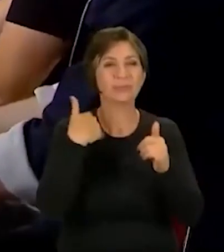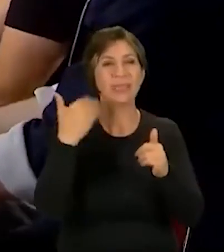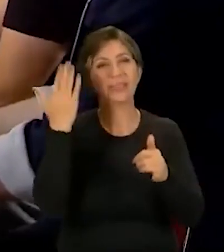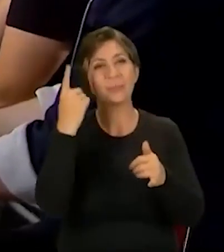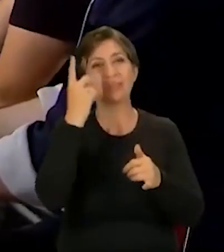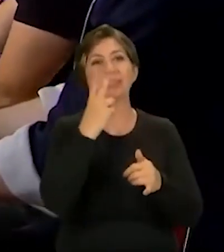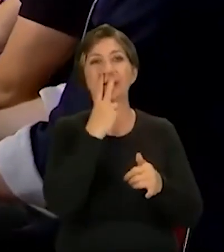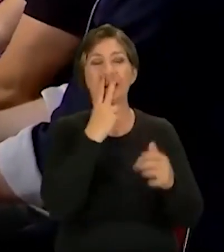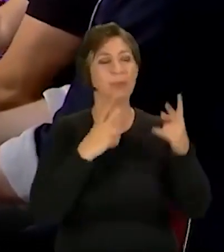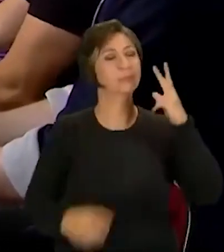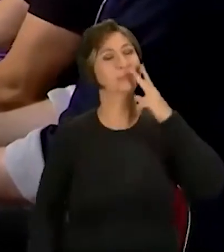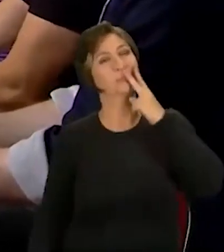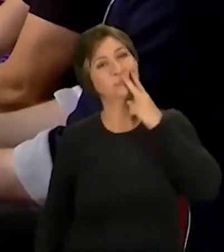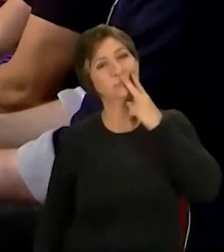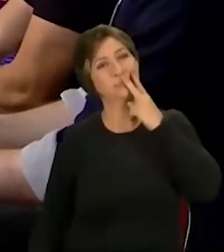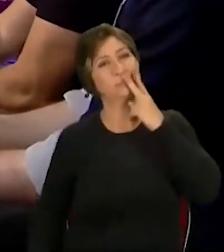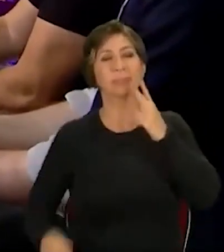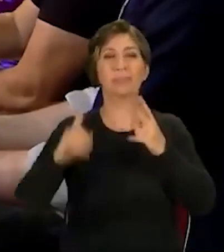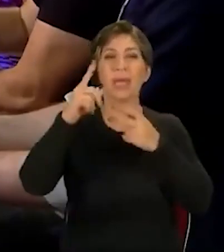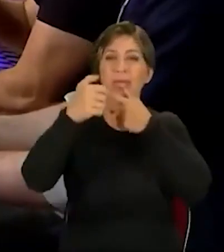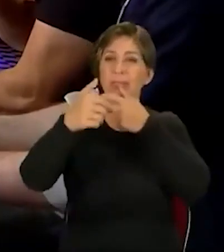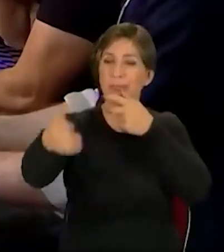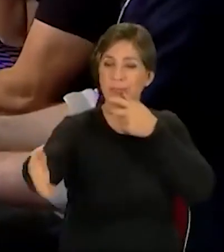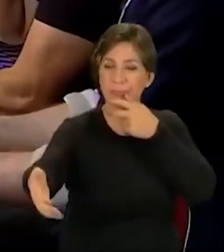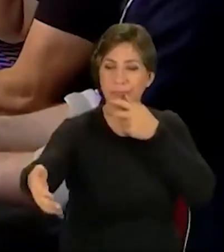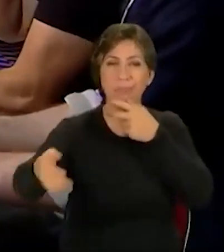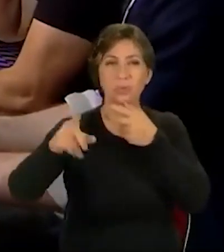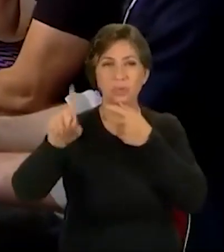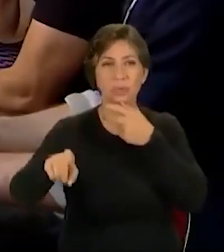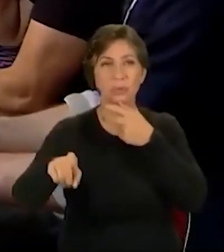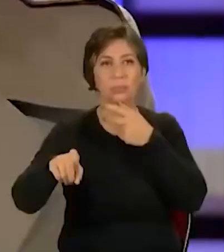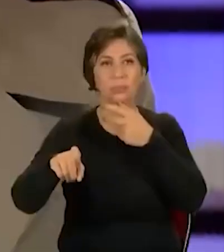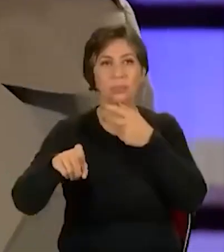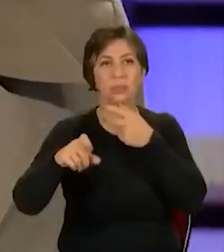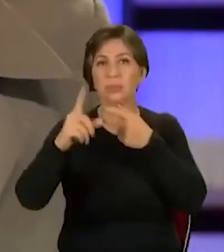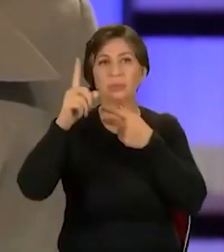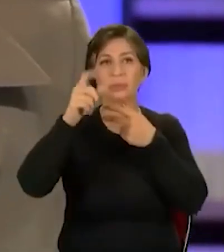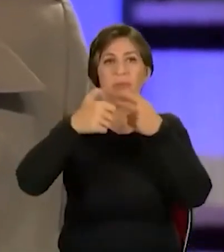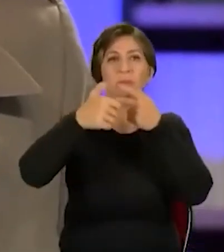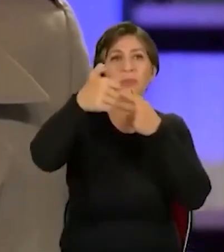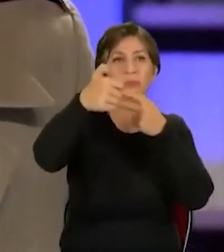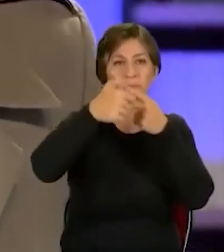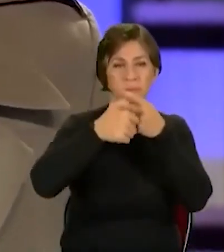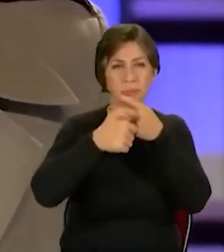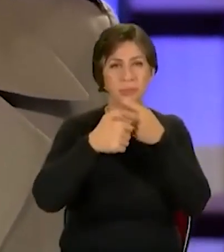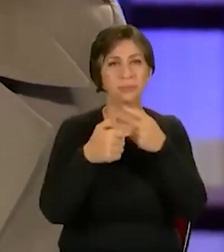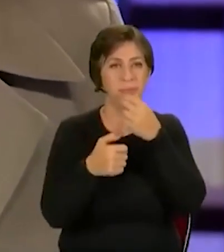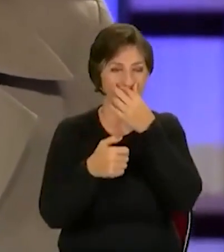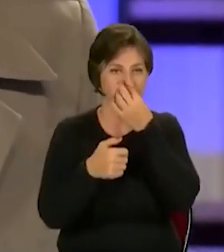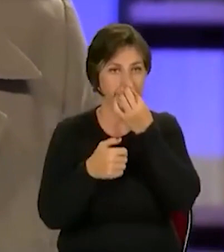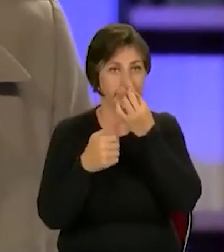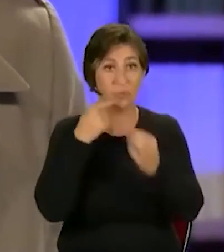ki işte bir tane sigara alırdım ağzıma. Bir ateşiniz var mı? Seyirciye soruyorum. Seyirciden birisi de çıkarıyor, bana bir çakmak